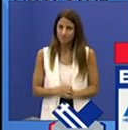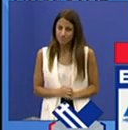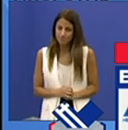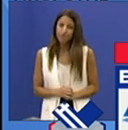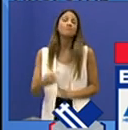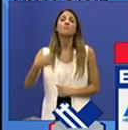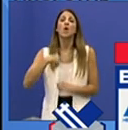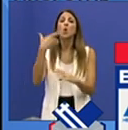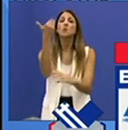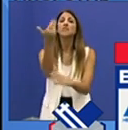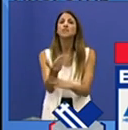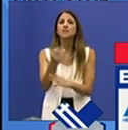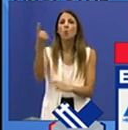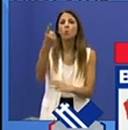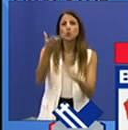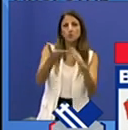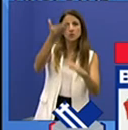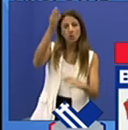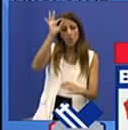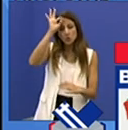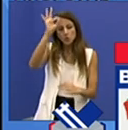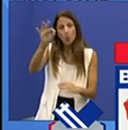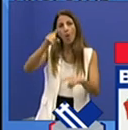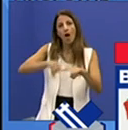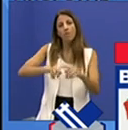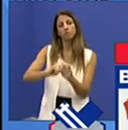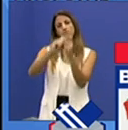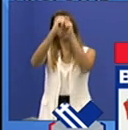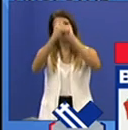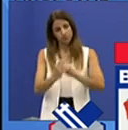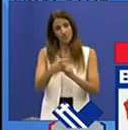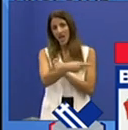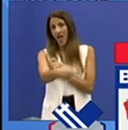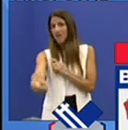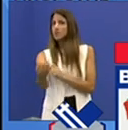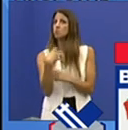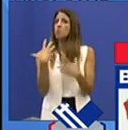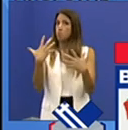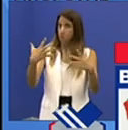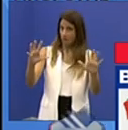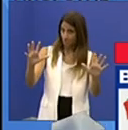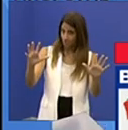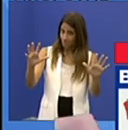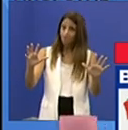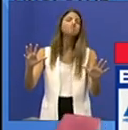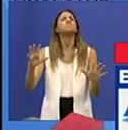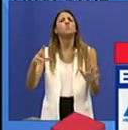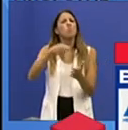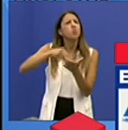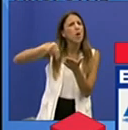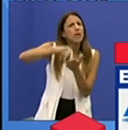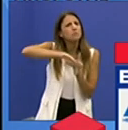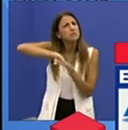Ζήτησα ισχυρή εντολή να αλλάξουμε την Ελλάδα. Μου την προσφέρατε γενναιόδωρα, ξεπερνώντας προκαταλήψεις,